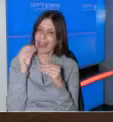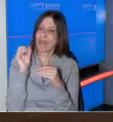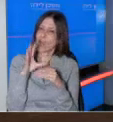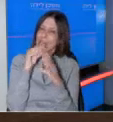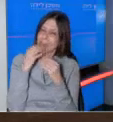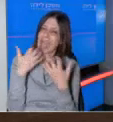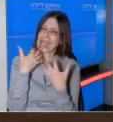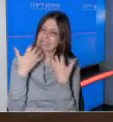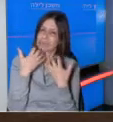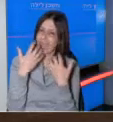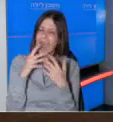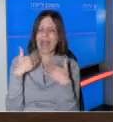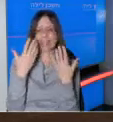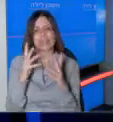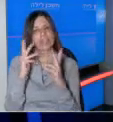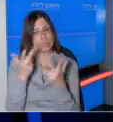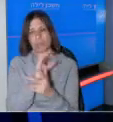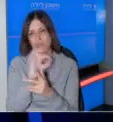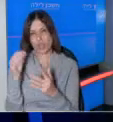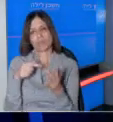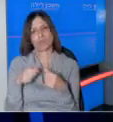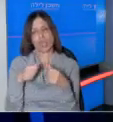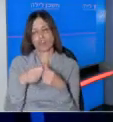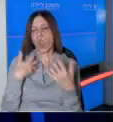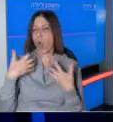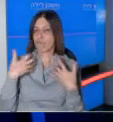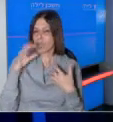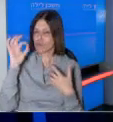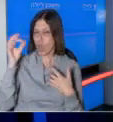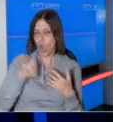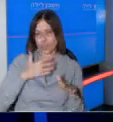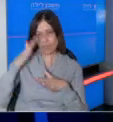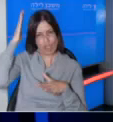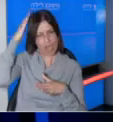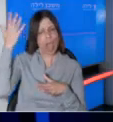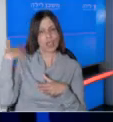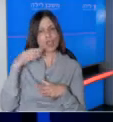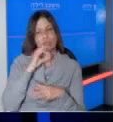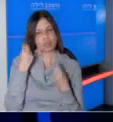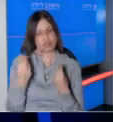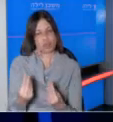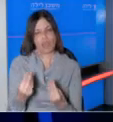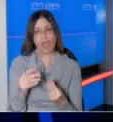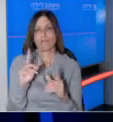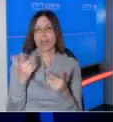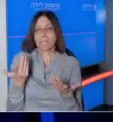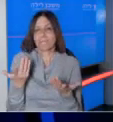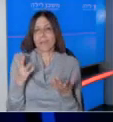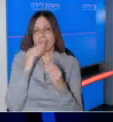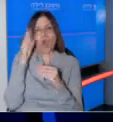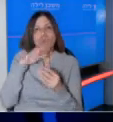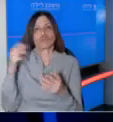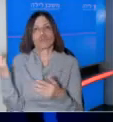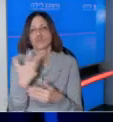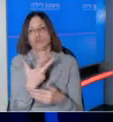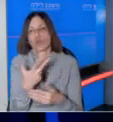לדבר על הסברה, לתת לציבור, מצוין. אגב, לגבי ההופעה, אני מסכים עם יוסי כאן, ההופעה הייתה של נפתלי מאוד מאוד טובה, אבל מה? אתה מדבר על עוד